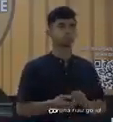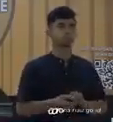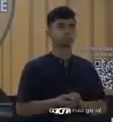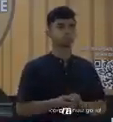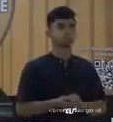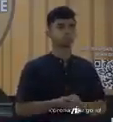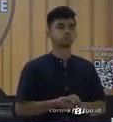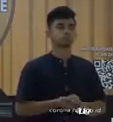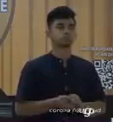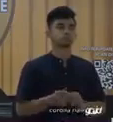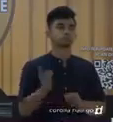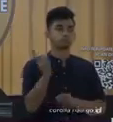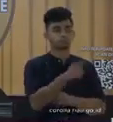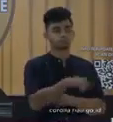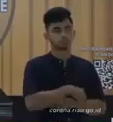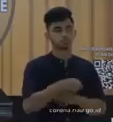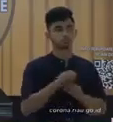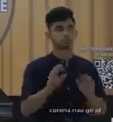itu.